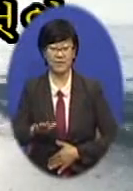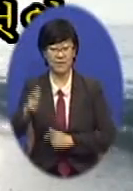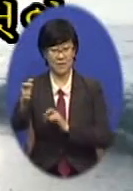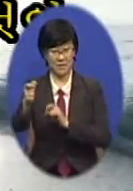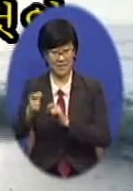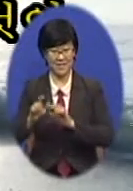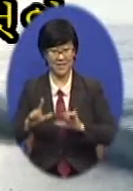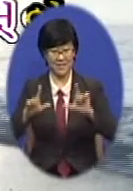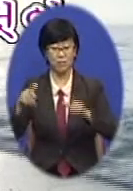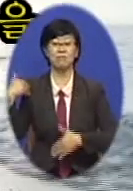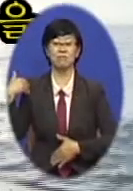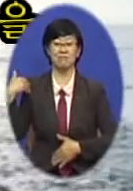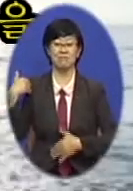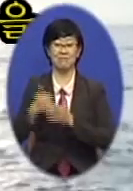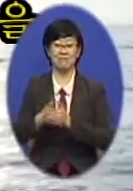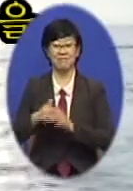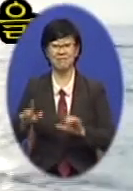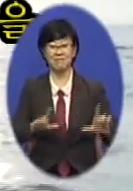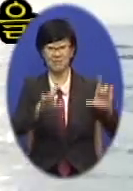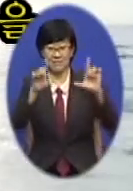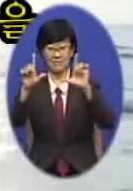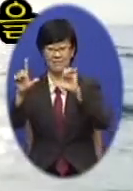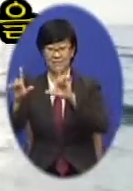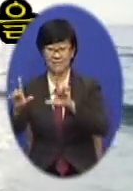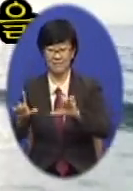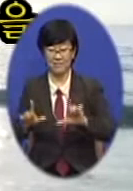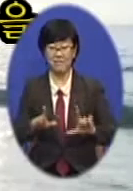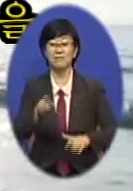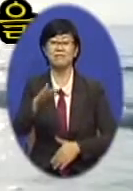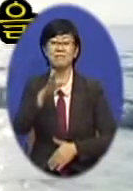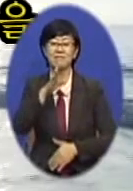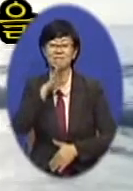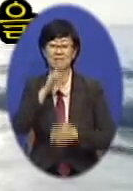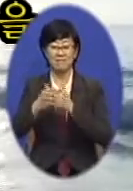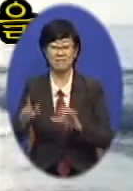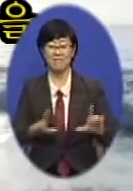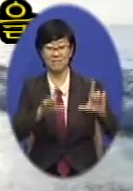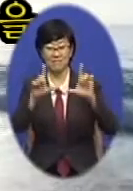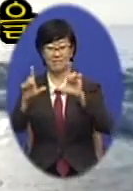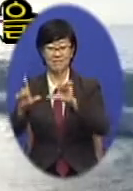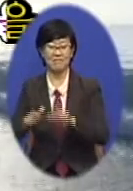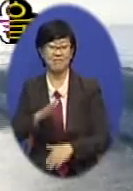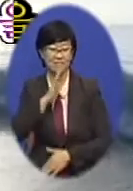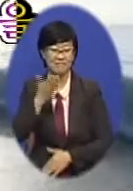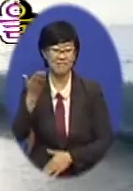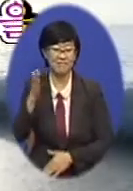한시 양날 모르는 것이 인생인 것을 그게 바로 인생인